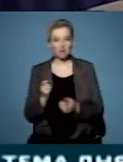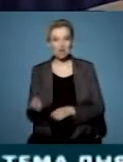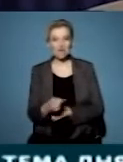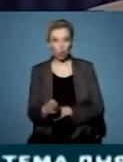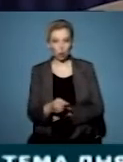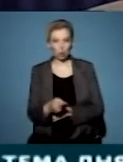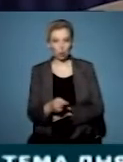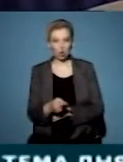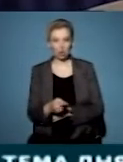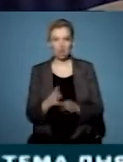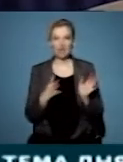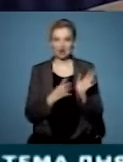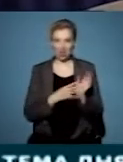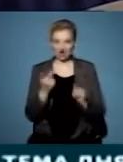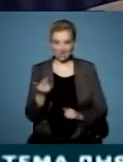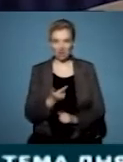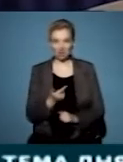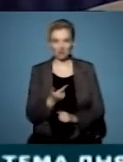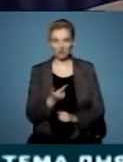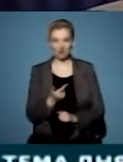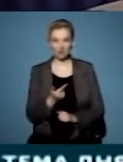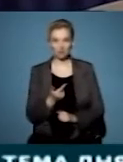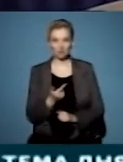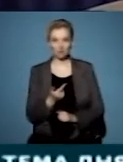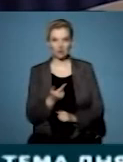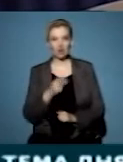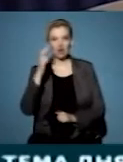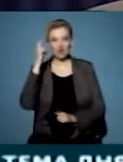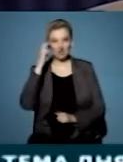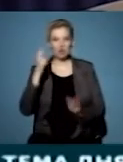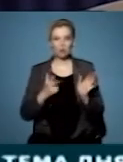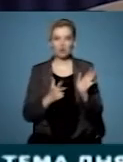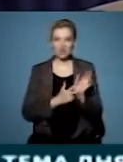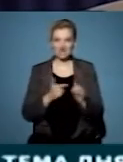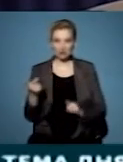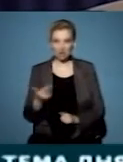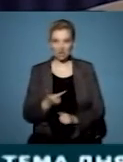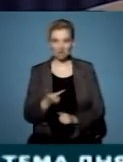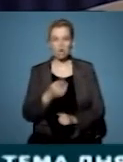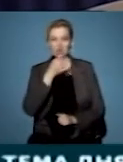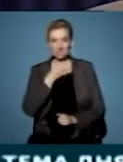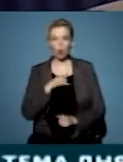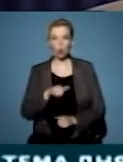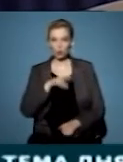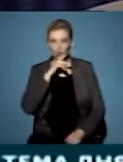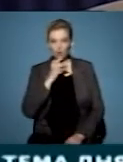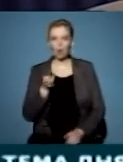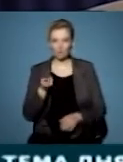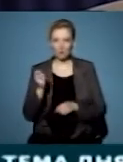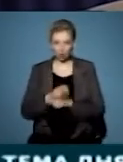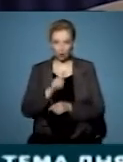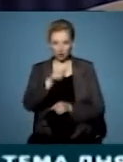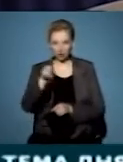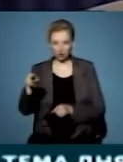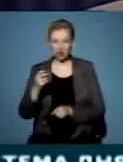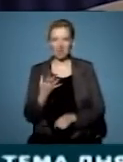Тернополі 9 гривень, в Києві 8 гривень, скажіть, у Чернівці прийдуть звідти